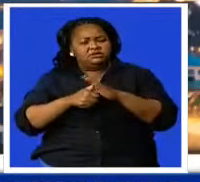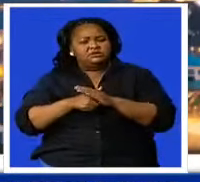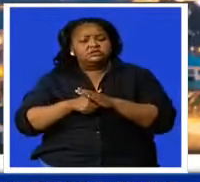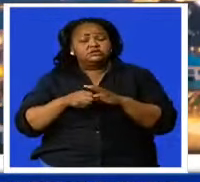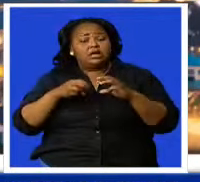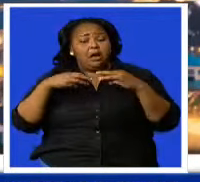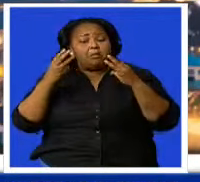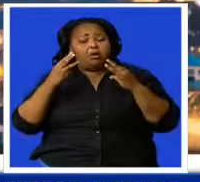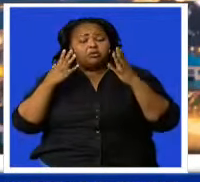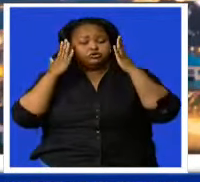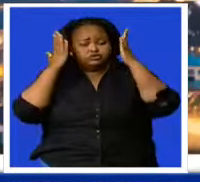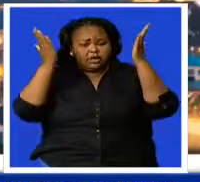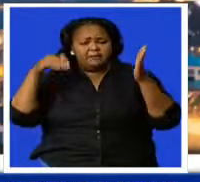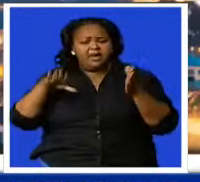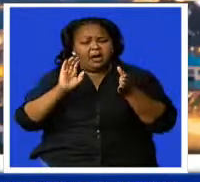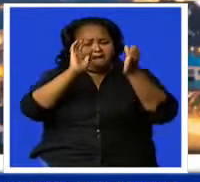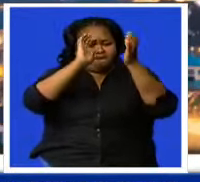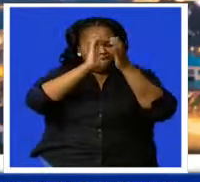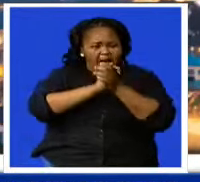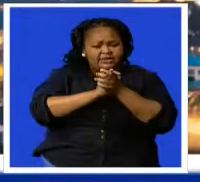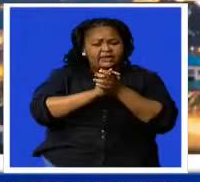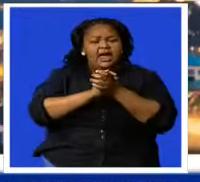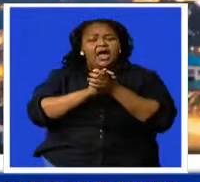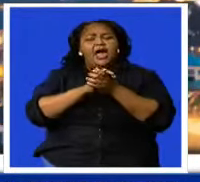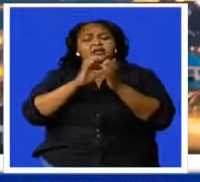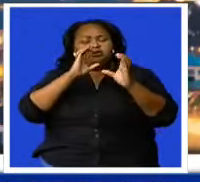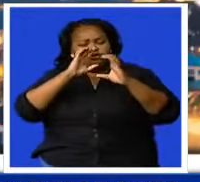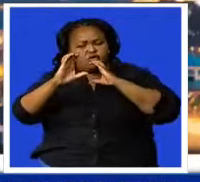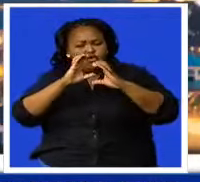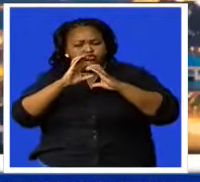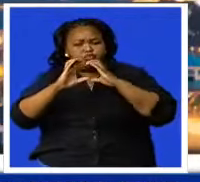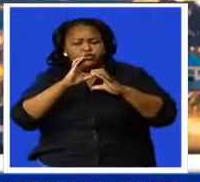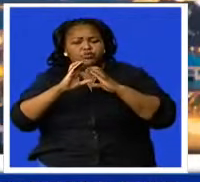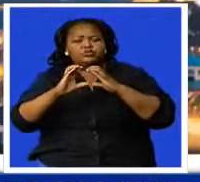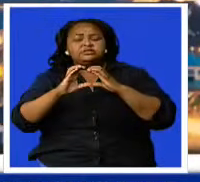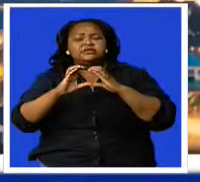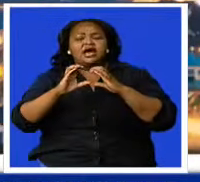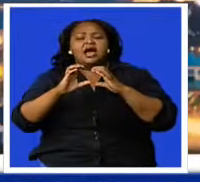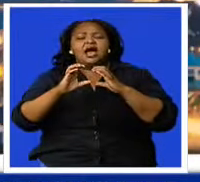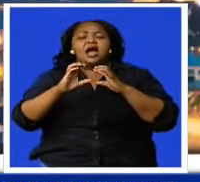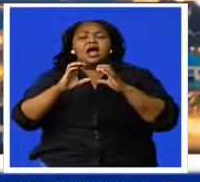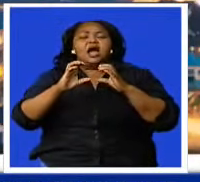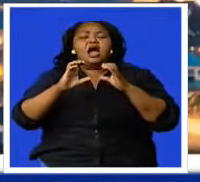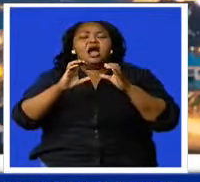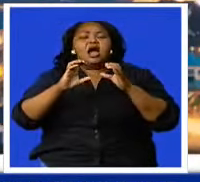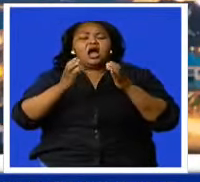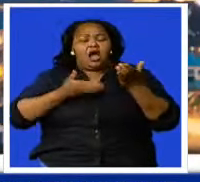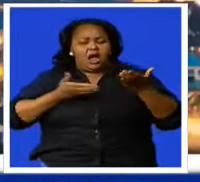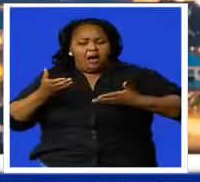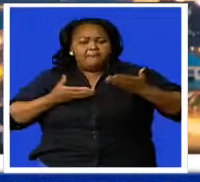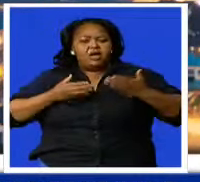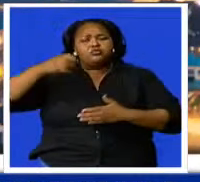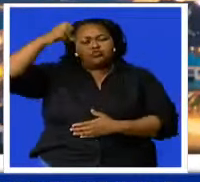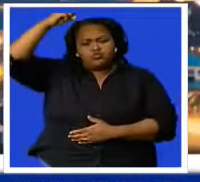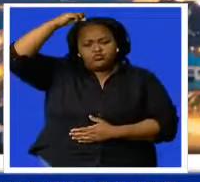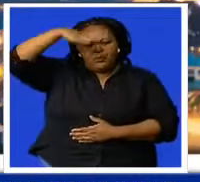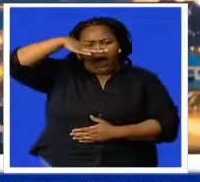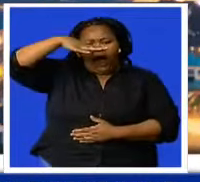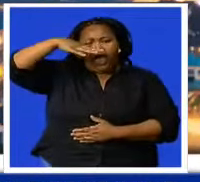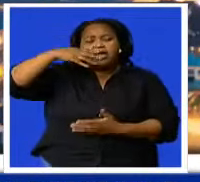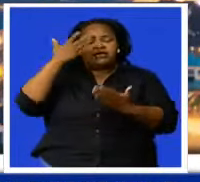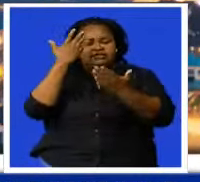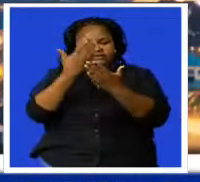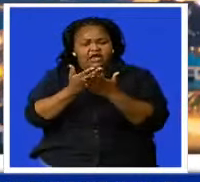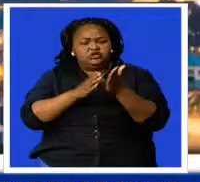abeyingcenye yemisebenti yekukhulumisana nenkampani yamagesi ngesicelo sekunyuka kwekwentsengo yagesi kude kokuthi nabo